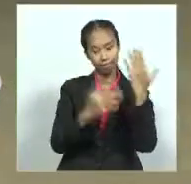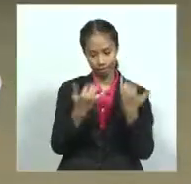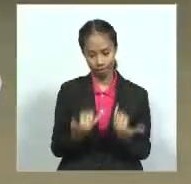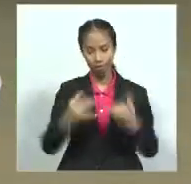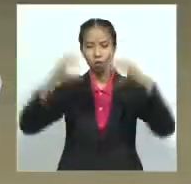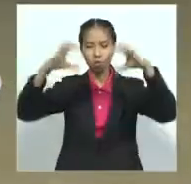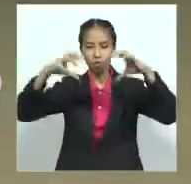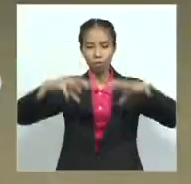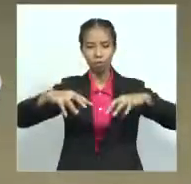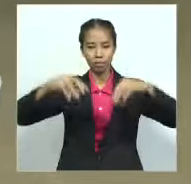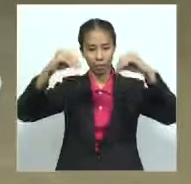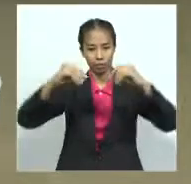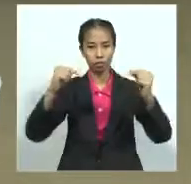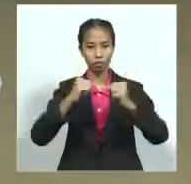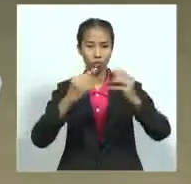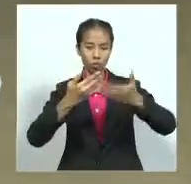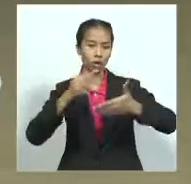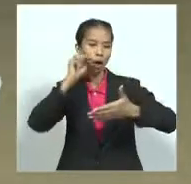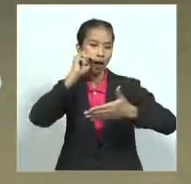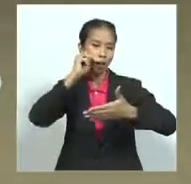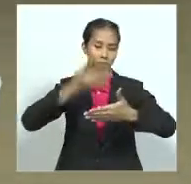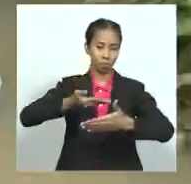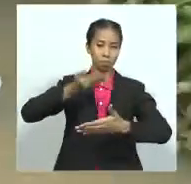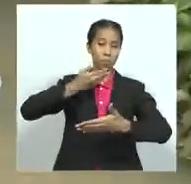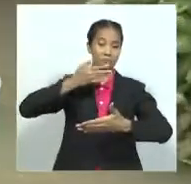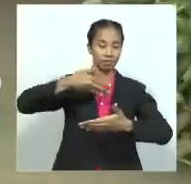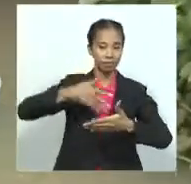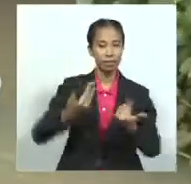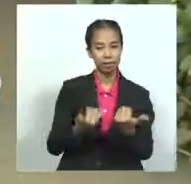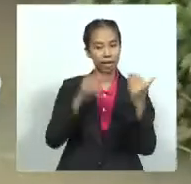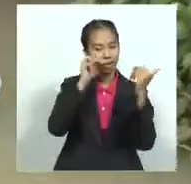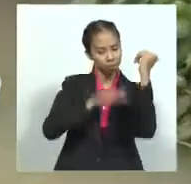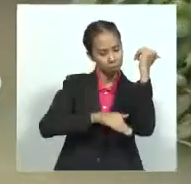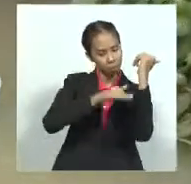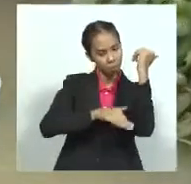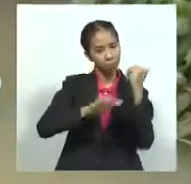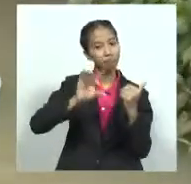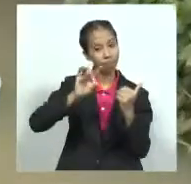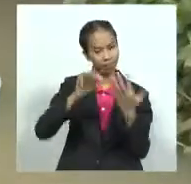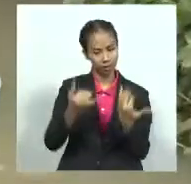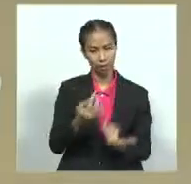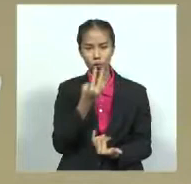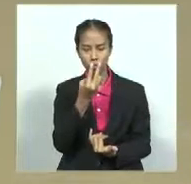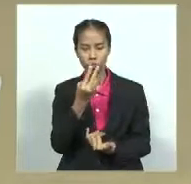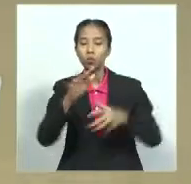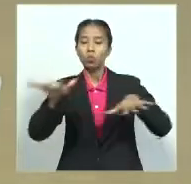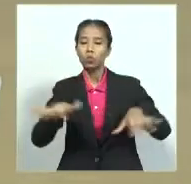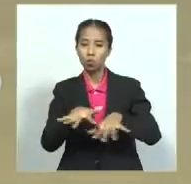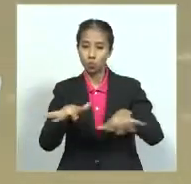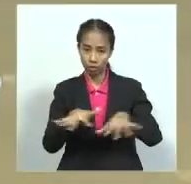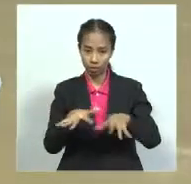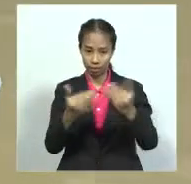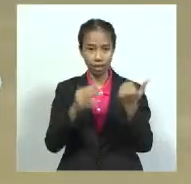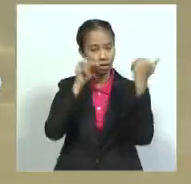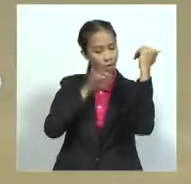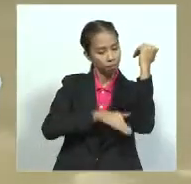ได้หยุดตกในพื้นที่ต้นน้ำวัดระดับน้ำได้เพียง8มิลลิเมตรค่ะถือว่าสถานการณ์เริ่มเข้าสู่สภาวะปกติระ